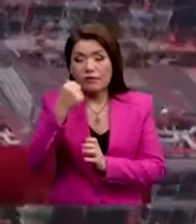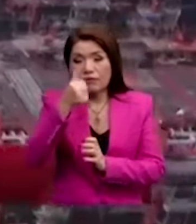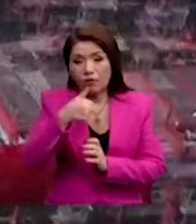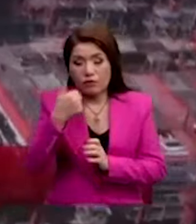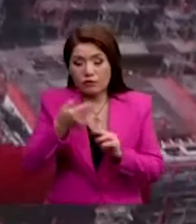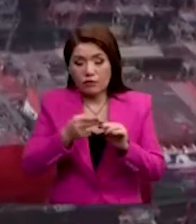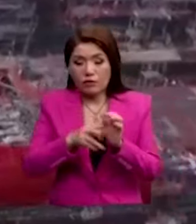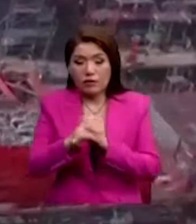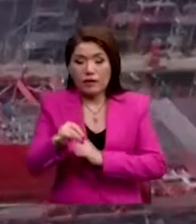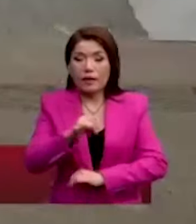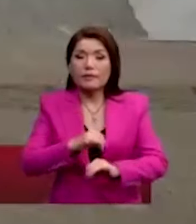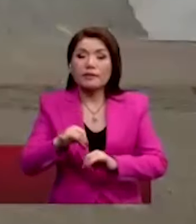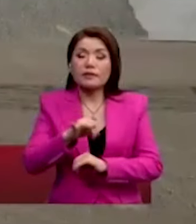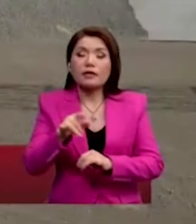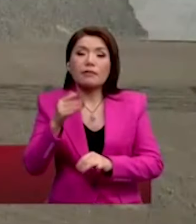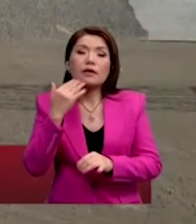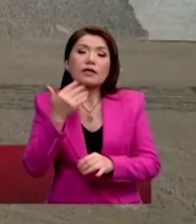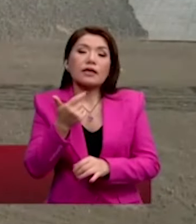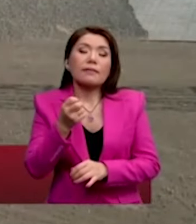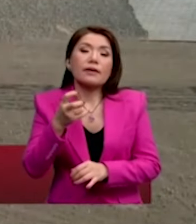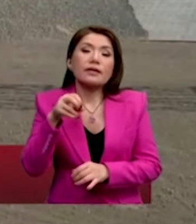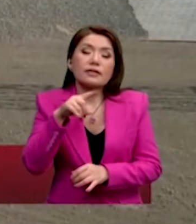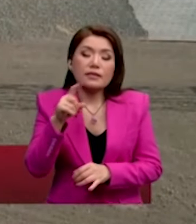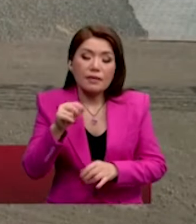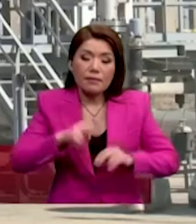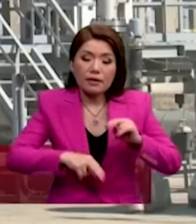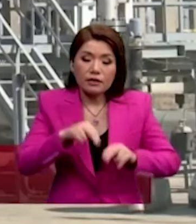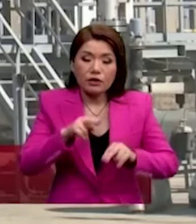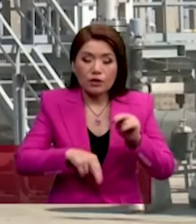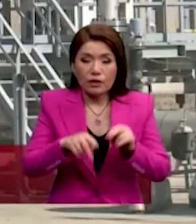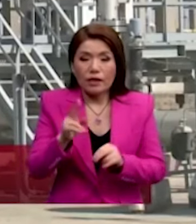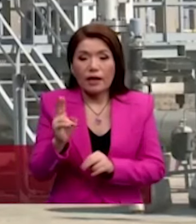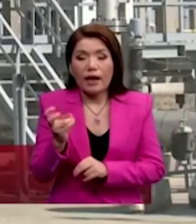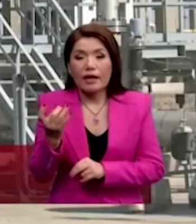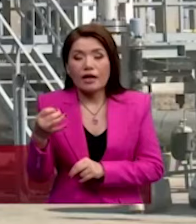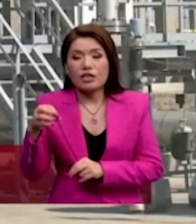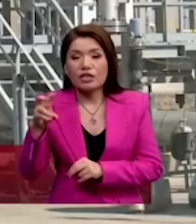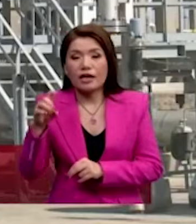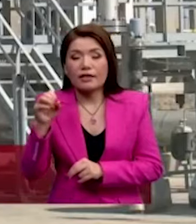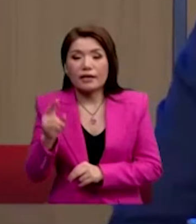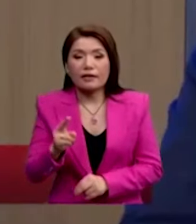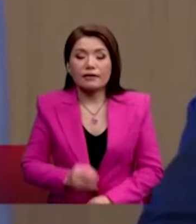пока на стадии обсуждения. Похожие ГПЗ планируется построить и на Карачаганаке.